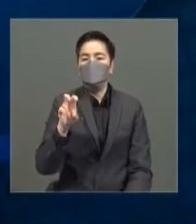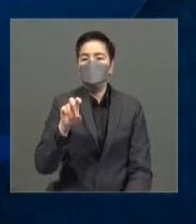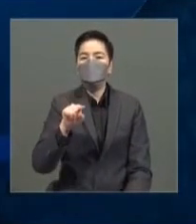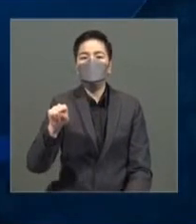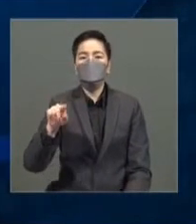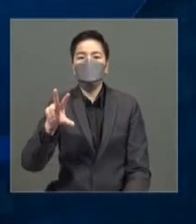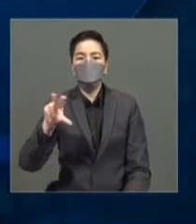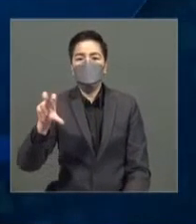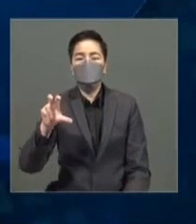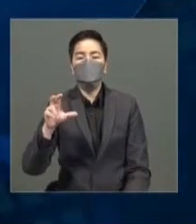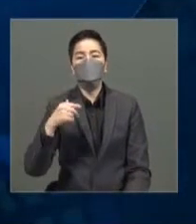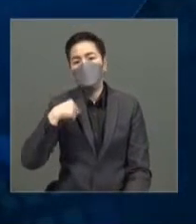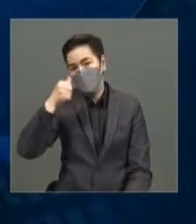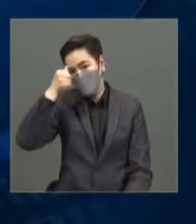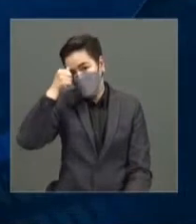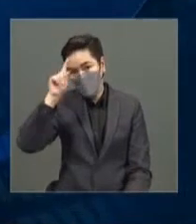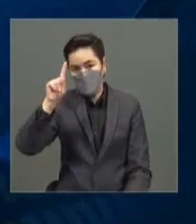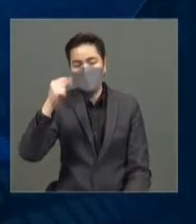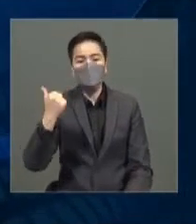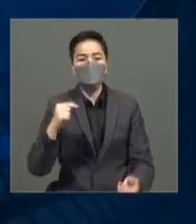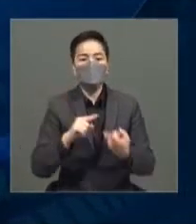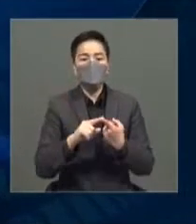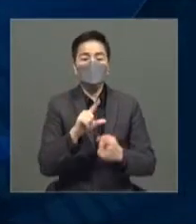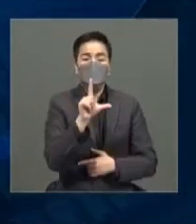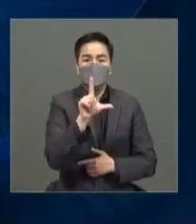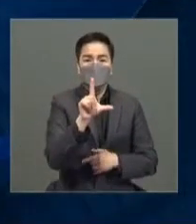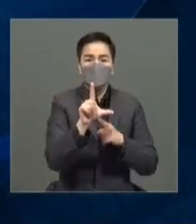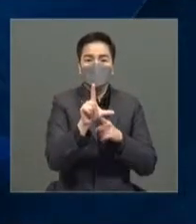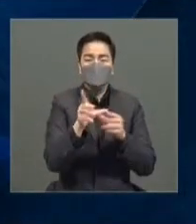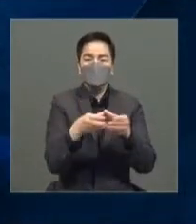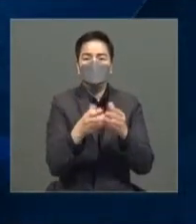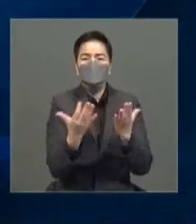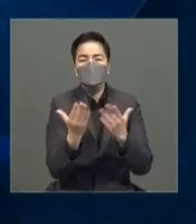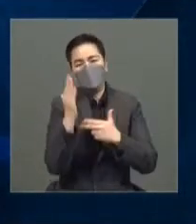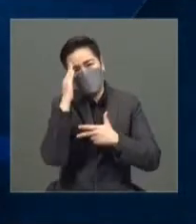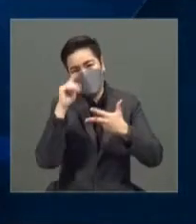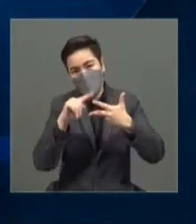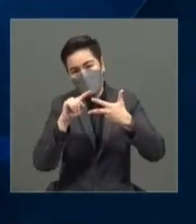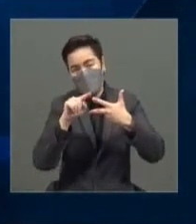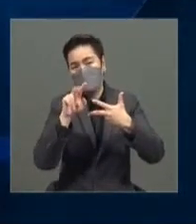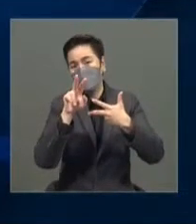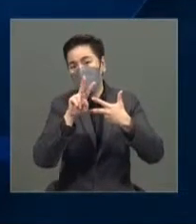ถึง300รายต่อวันสีเหลืองเนี่ยนะคะส่วนหนึ่งก็คือเป็นผู้